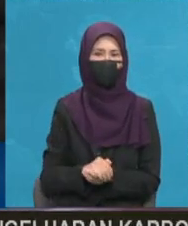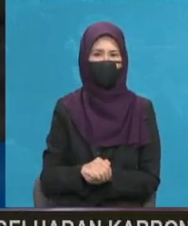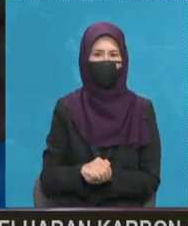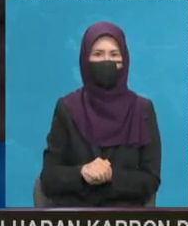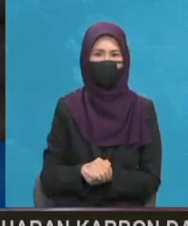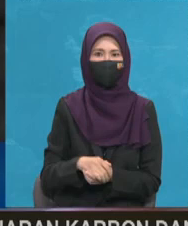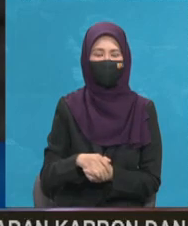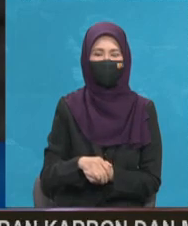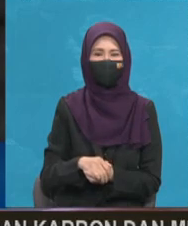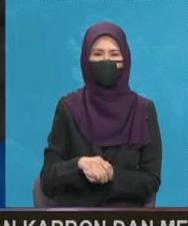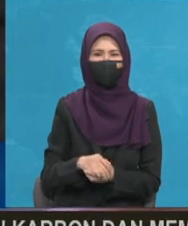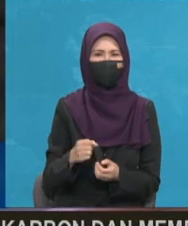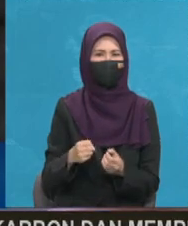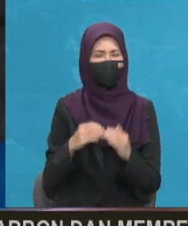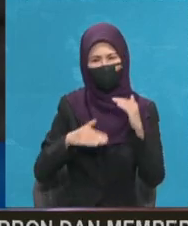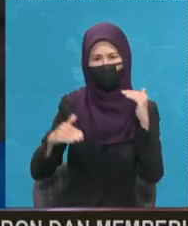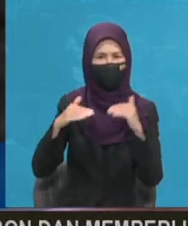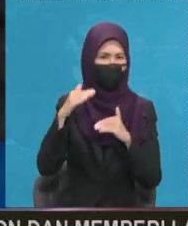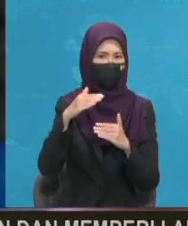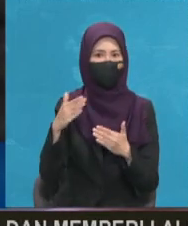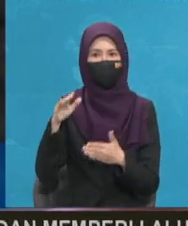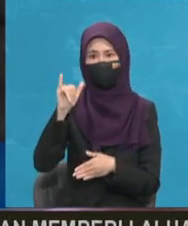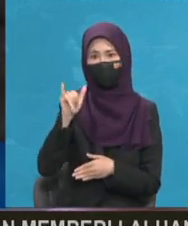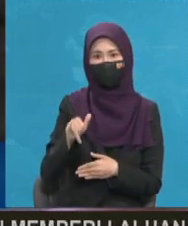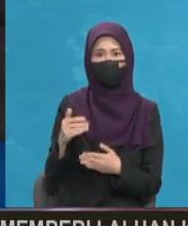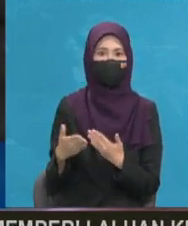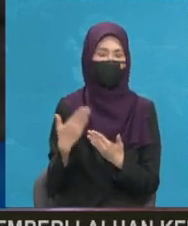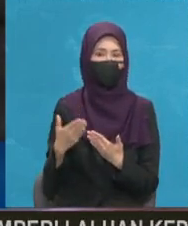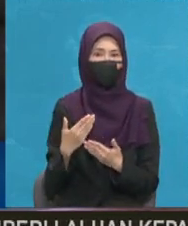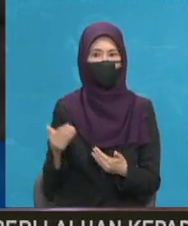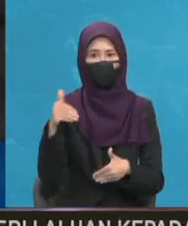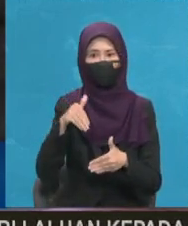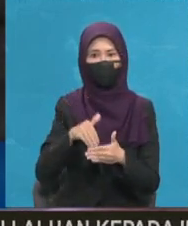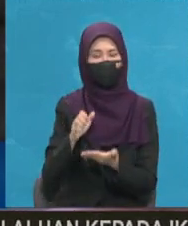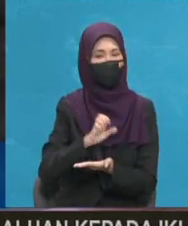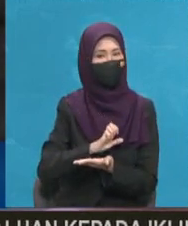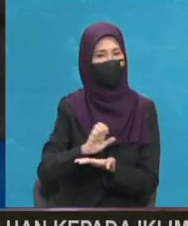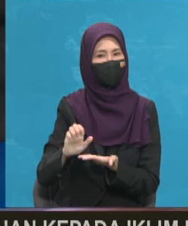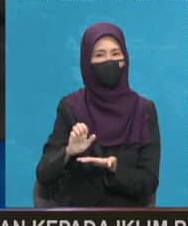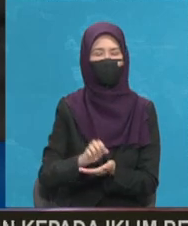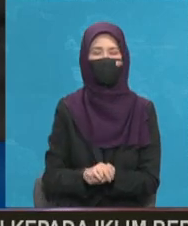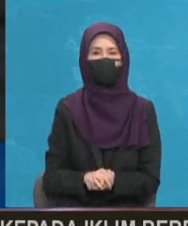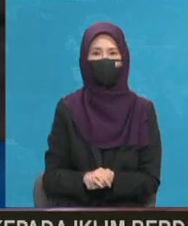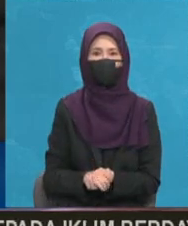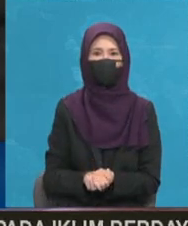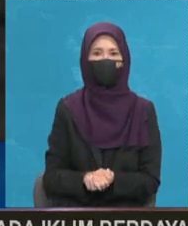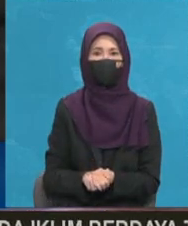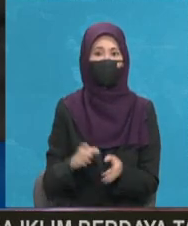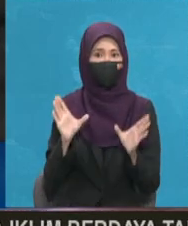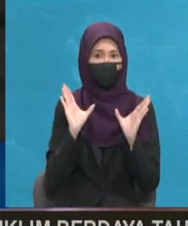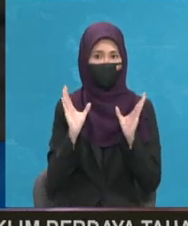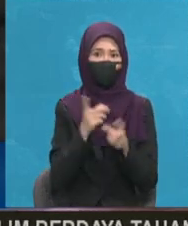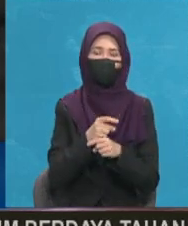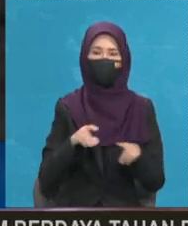penyerapan pencapaian dan kemajuan merangsangkan dari segi sosial ekonomi dan kejujuran di negara Brunei